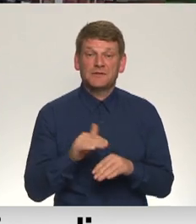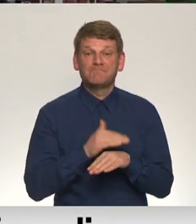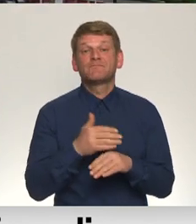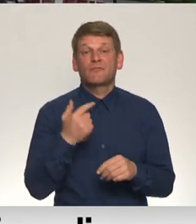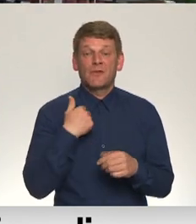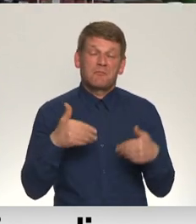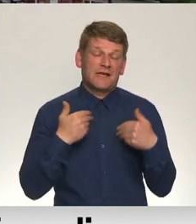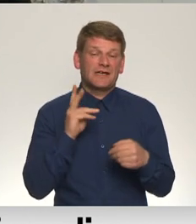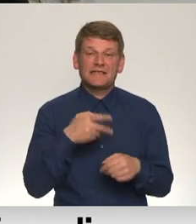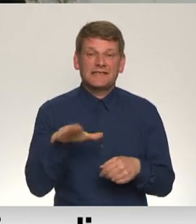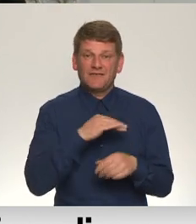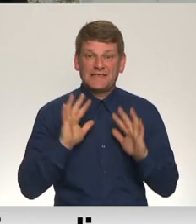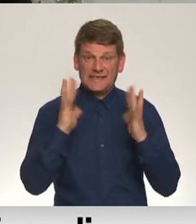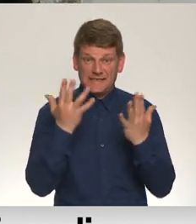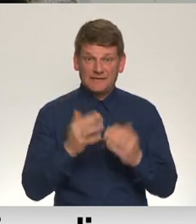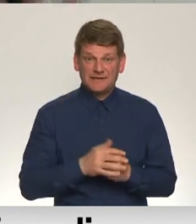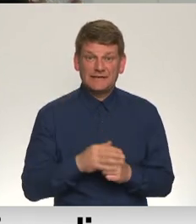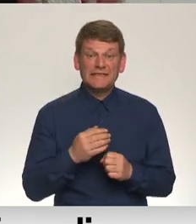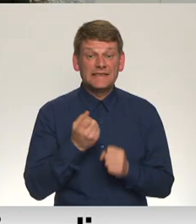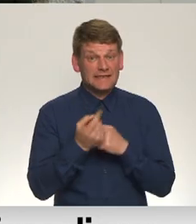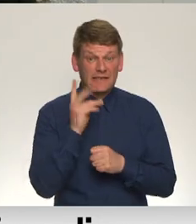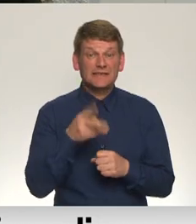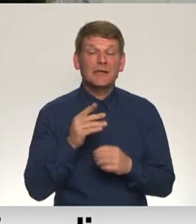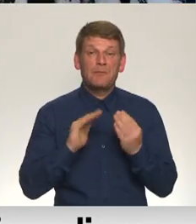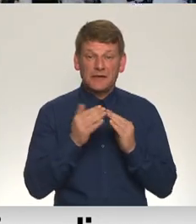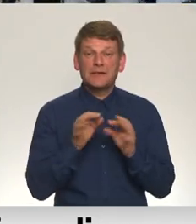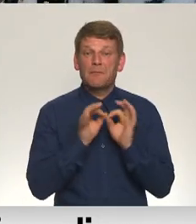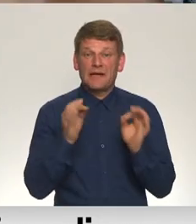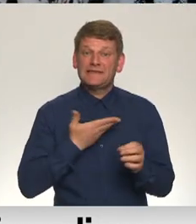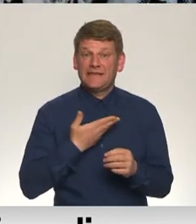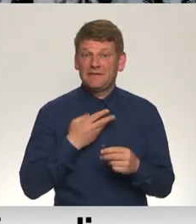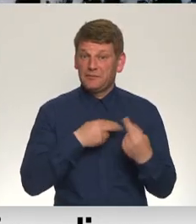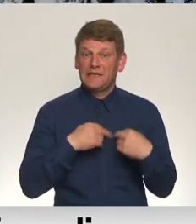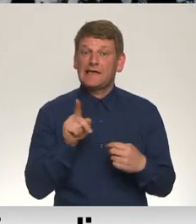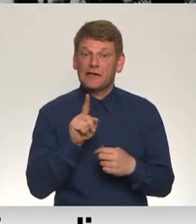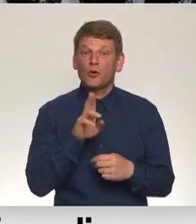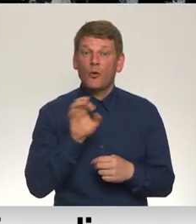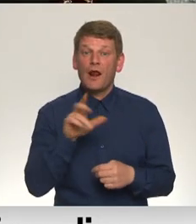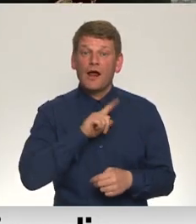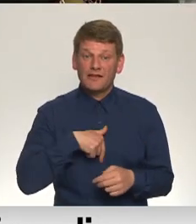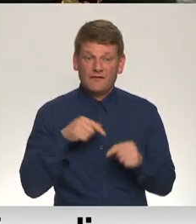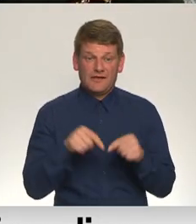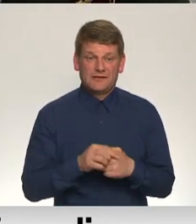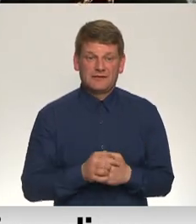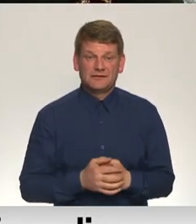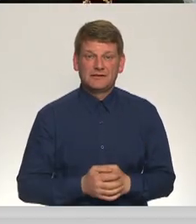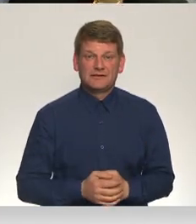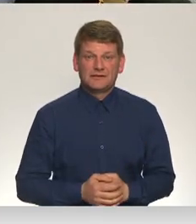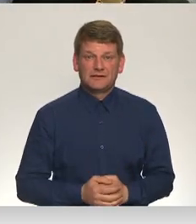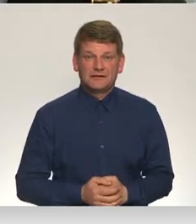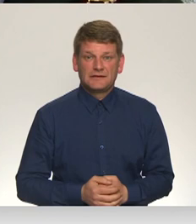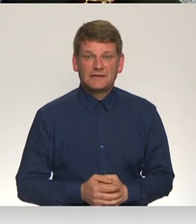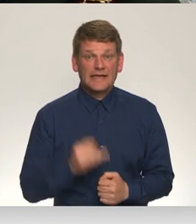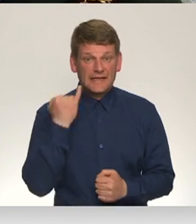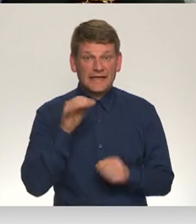priecīgi, ka viss ir izdevies. Izrādās, ka pilsētas mēra dzīvesbiedra ir no Latvijas. Idejas